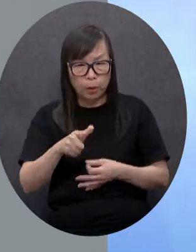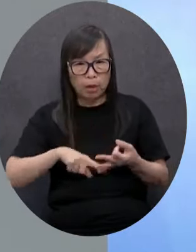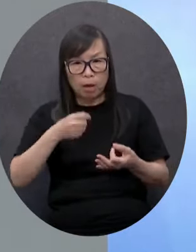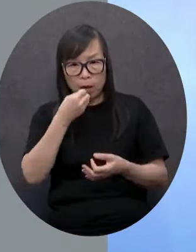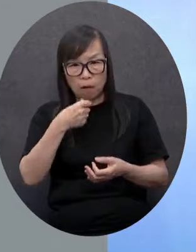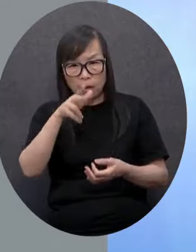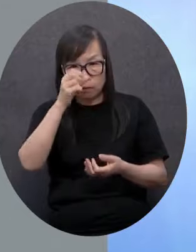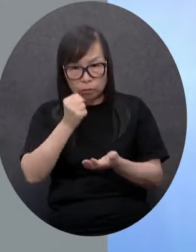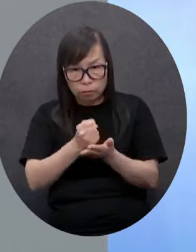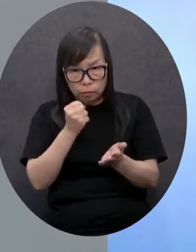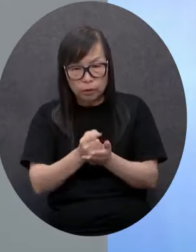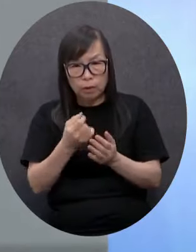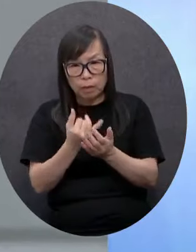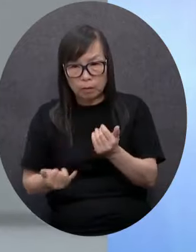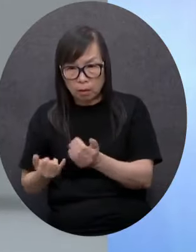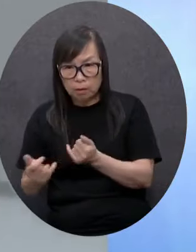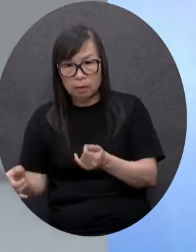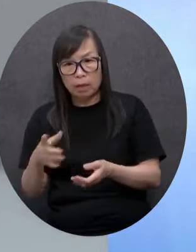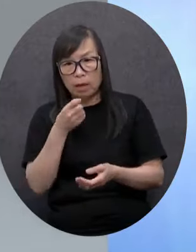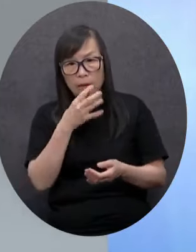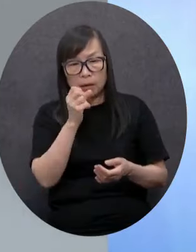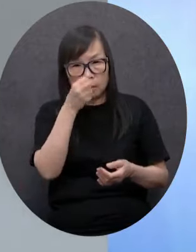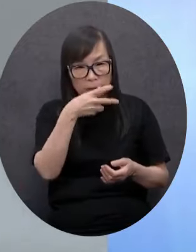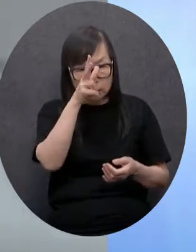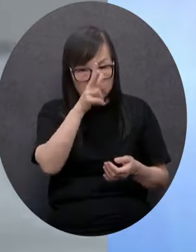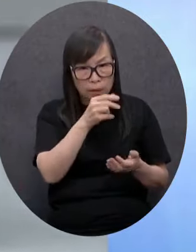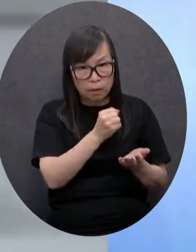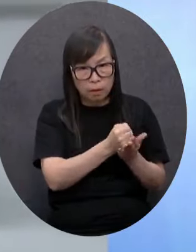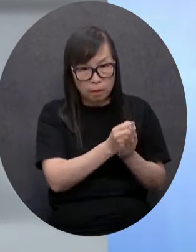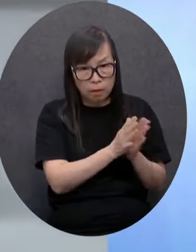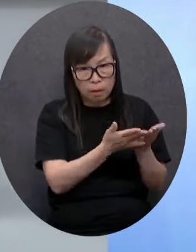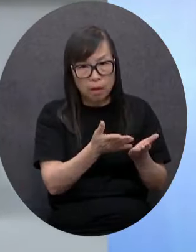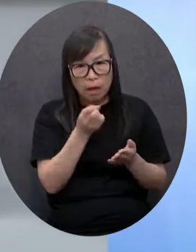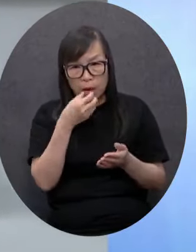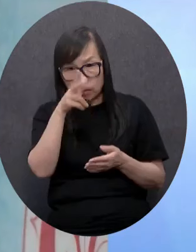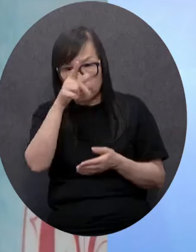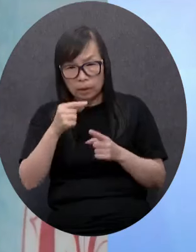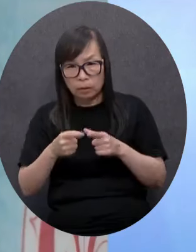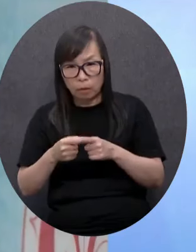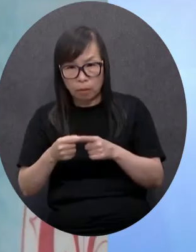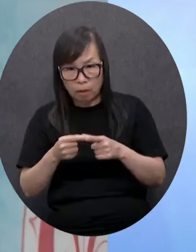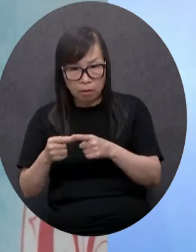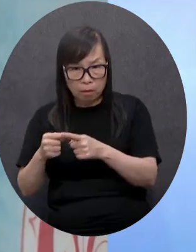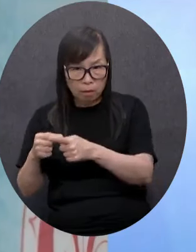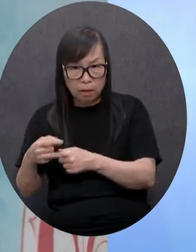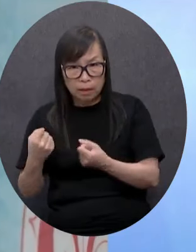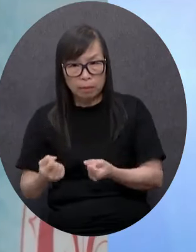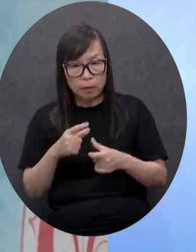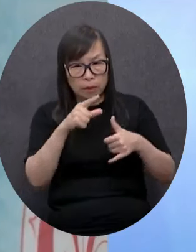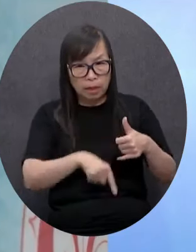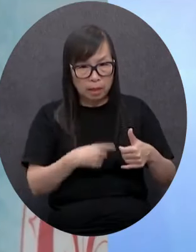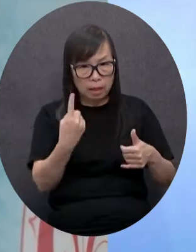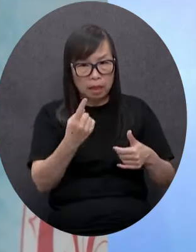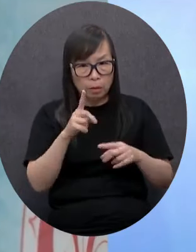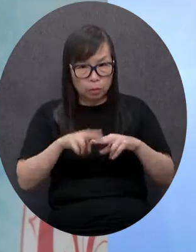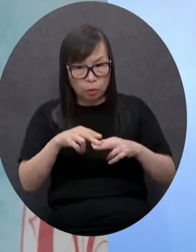是兩回事嚟嘅。特區一個特區護照根本是政府、特區政府的公物嚟嘅。 通常一位人士他是有